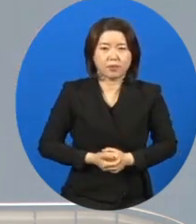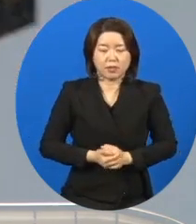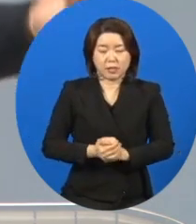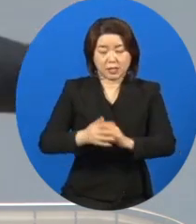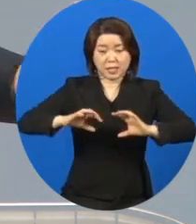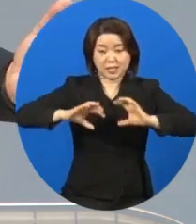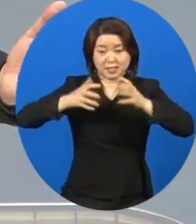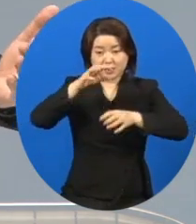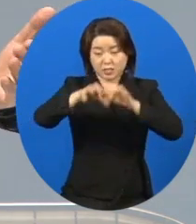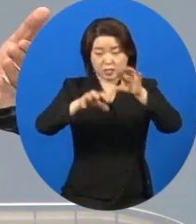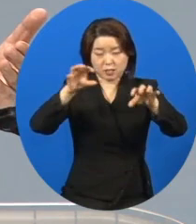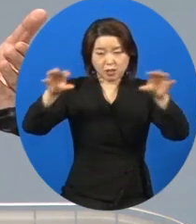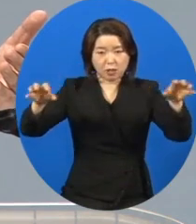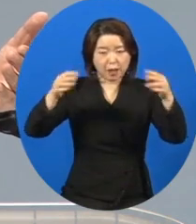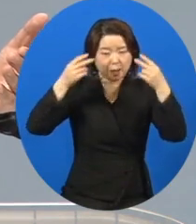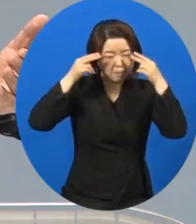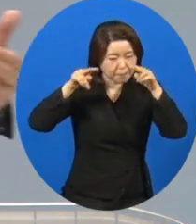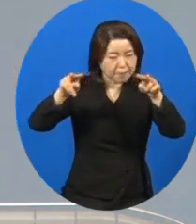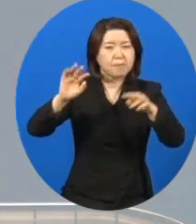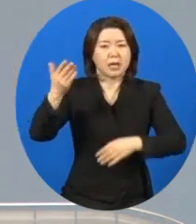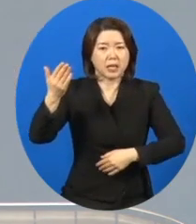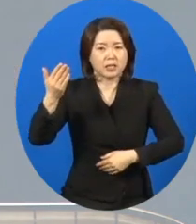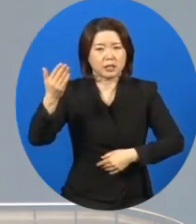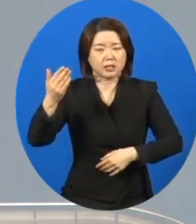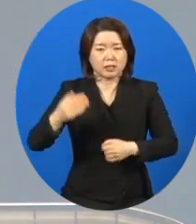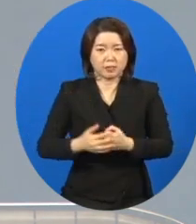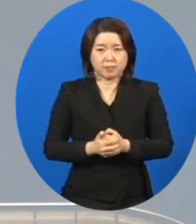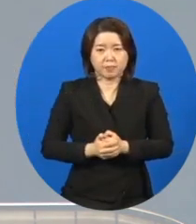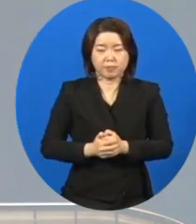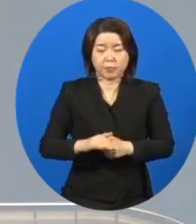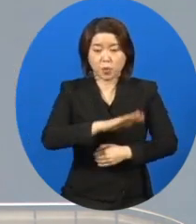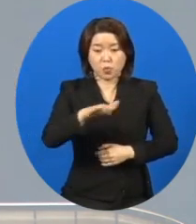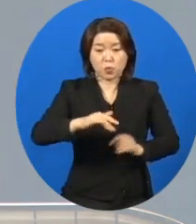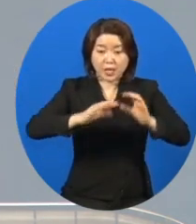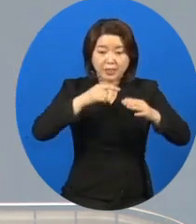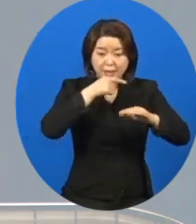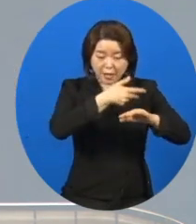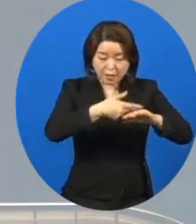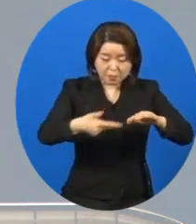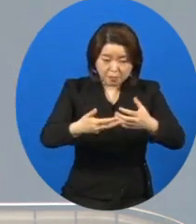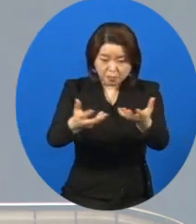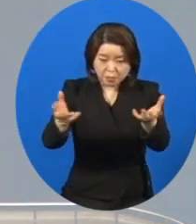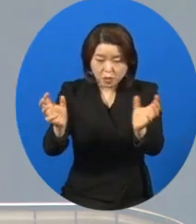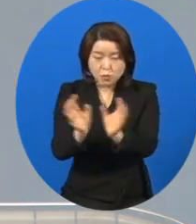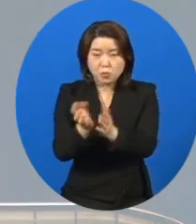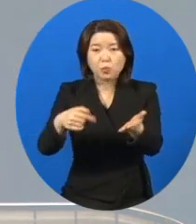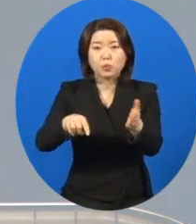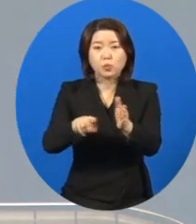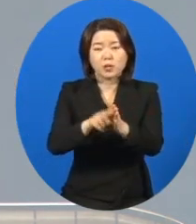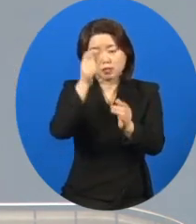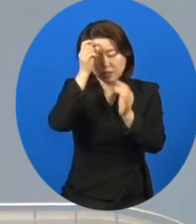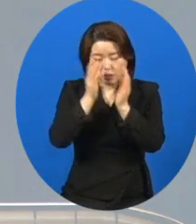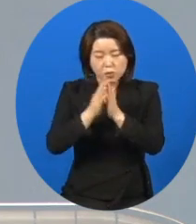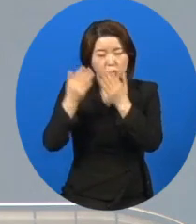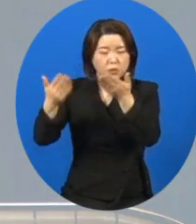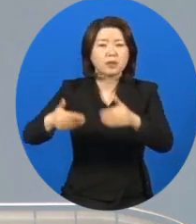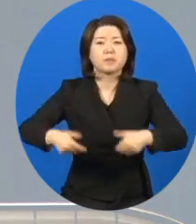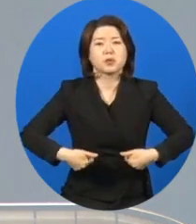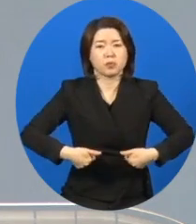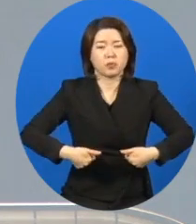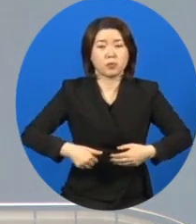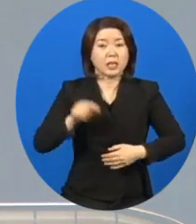세계 열방을 볼 줄 알아야 돼요. 우리나라와 민족을 위해서 기도할 줄 알아야 돼요. 그런